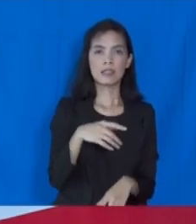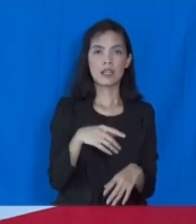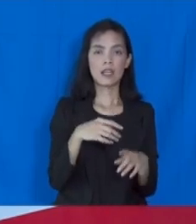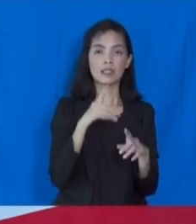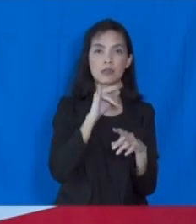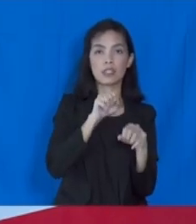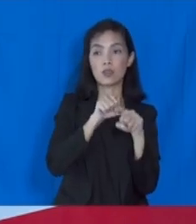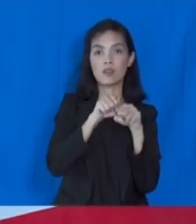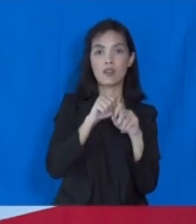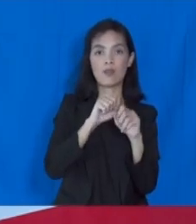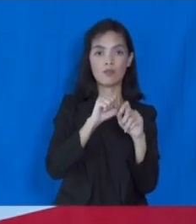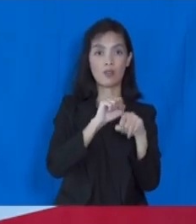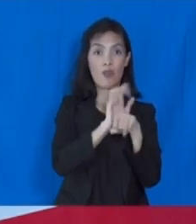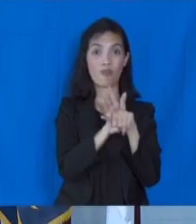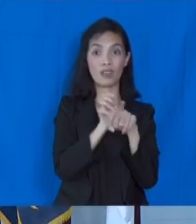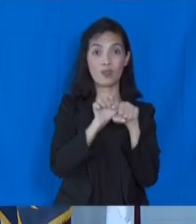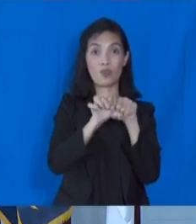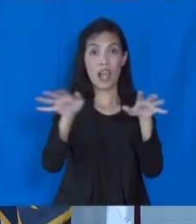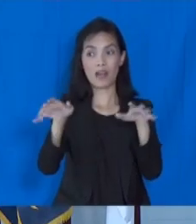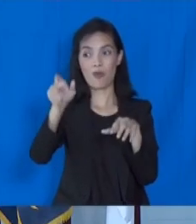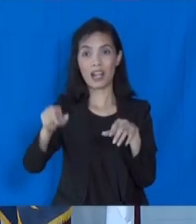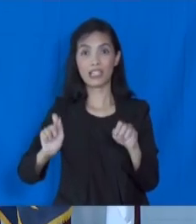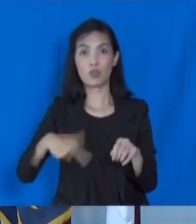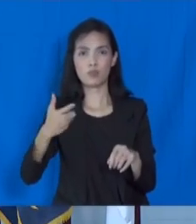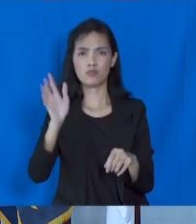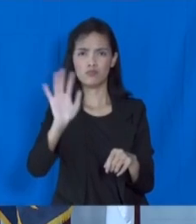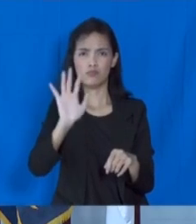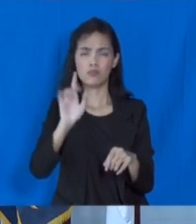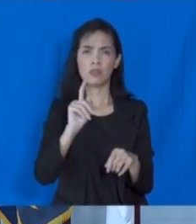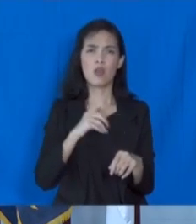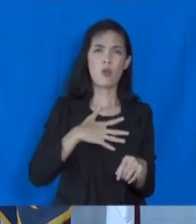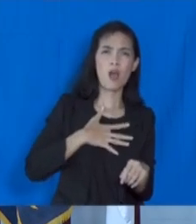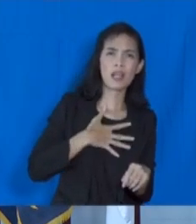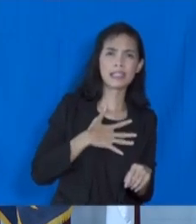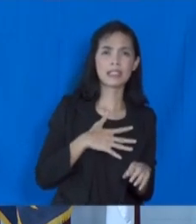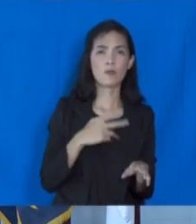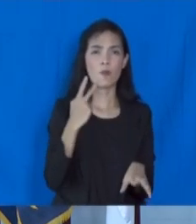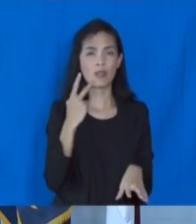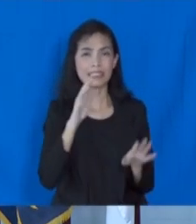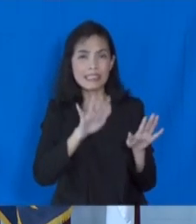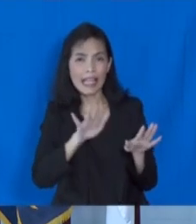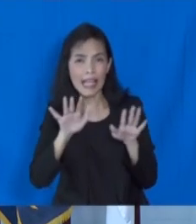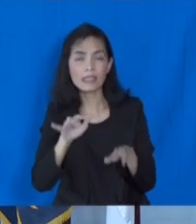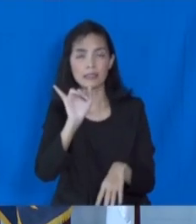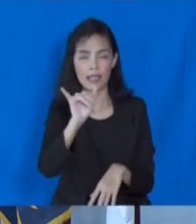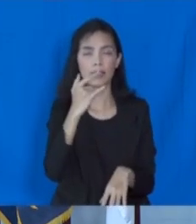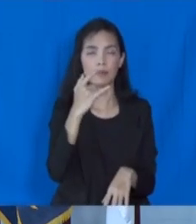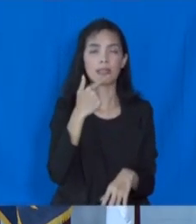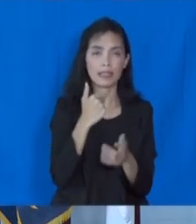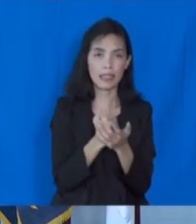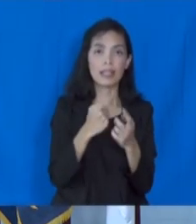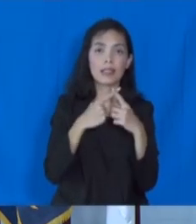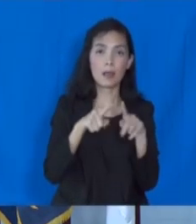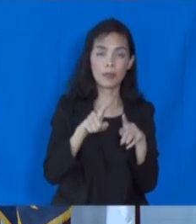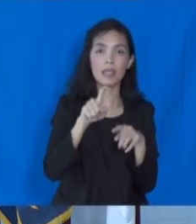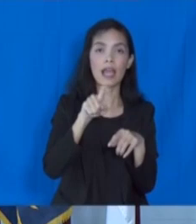penularan kepada orang yang hidup kekhawatiran dan juga kewaspadaan tetap penting tetapi harus dibingkai